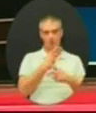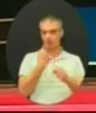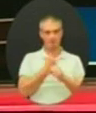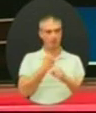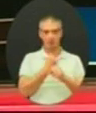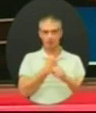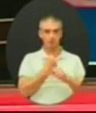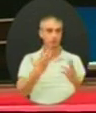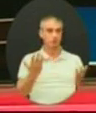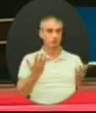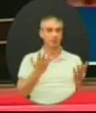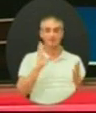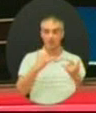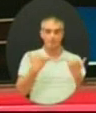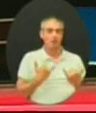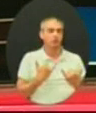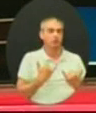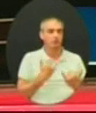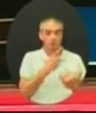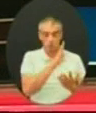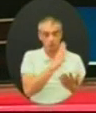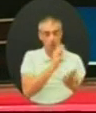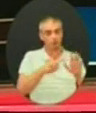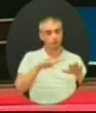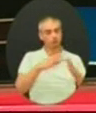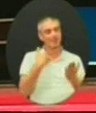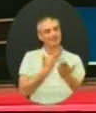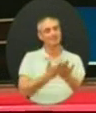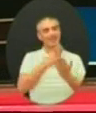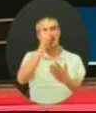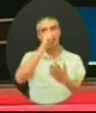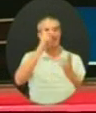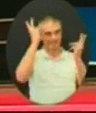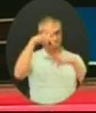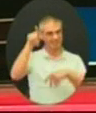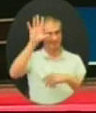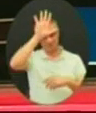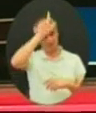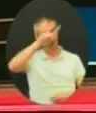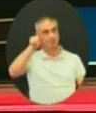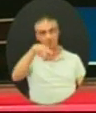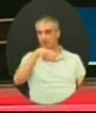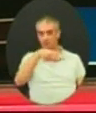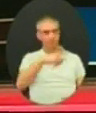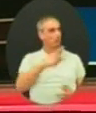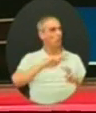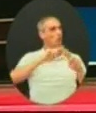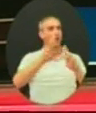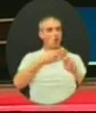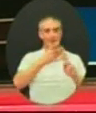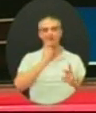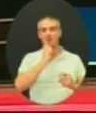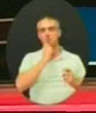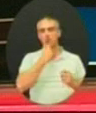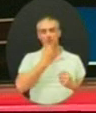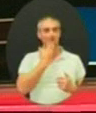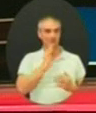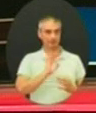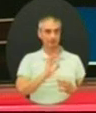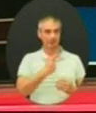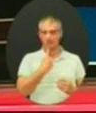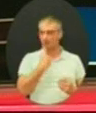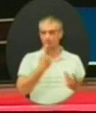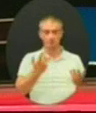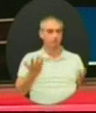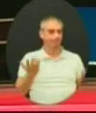לבצע אותה. וגם עכשיו, כשהוא הציע לבטל את ההסכם עם איראן, הקולות שנשמעו מתוך קהיליית המודיעין והממסד הביטחוני בישראל